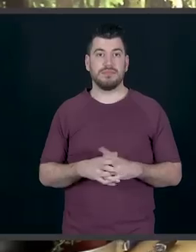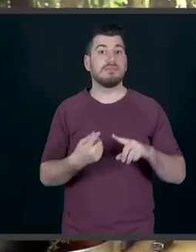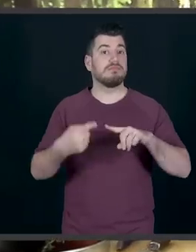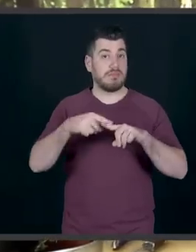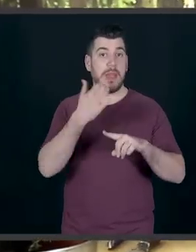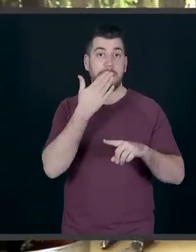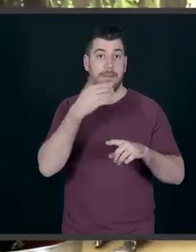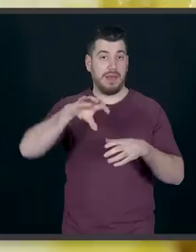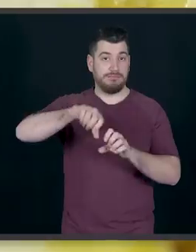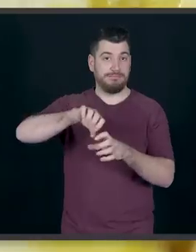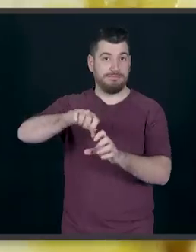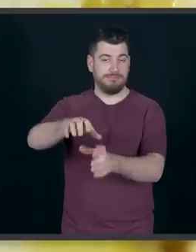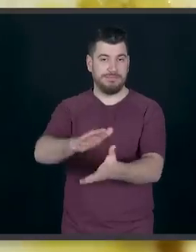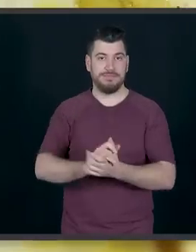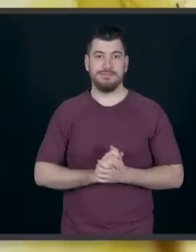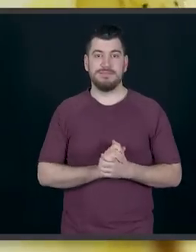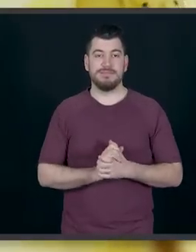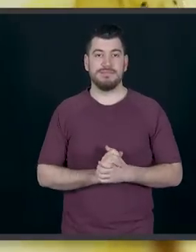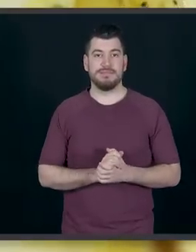Και πιπέρι.